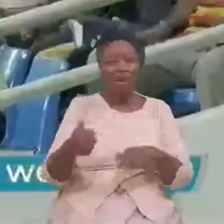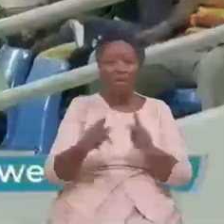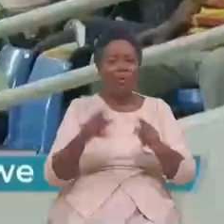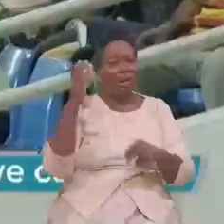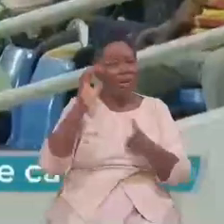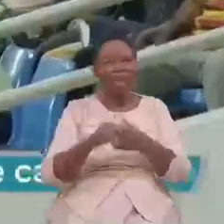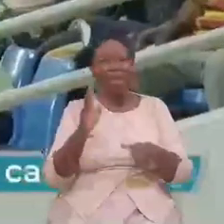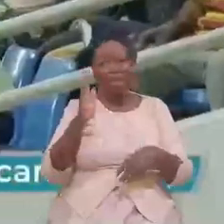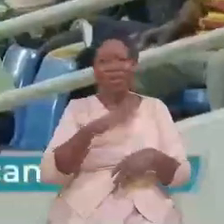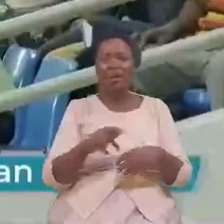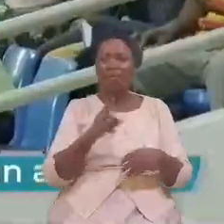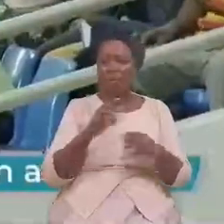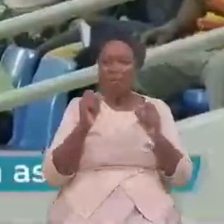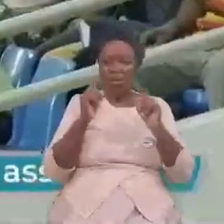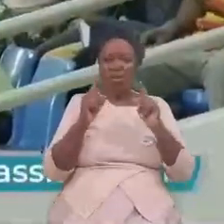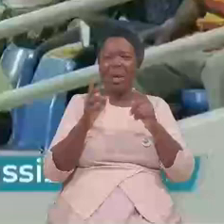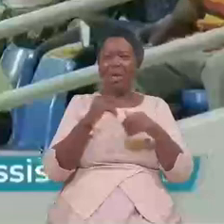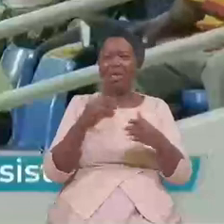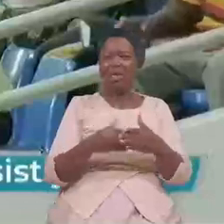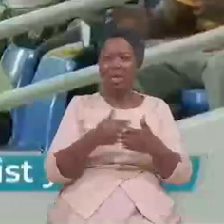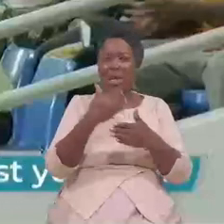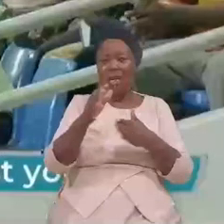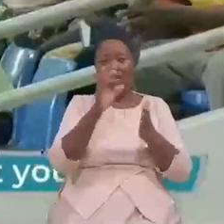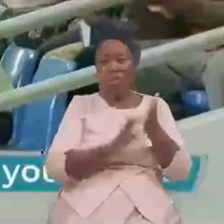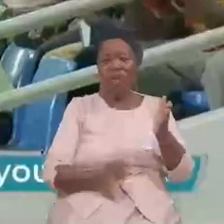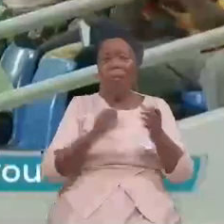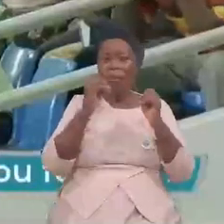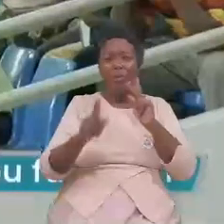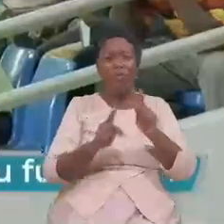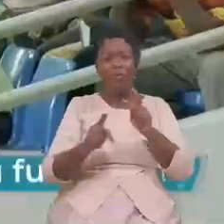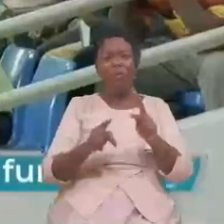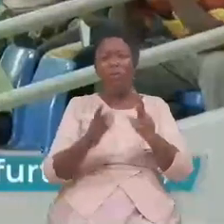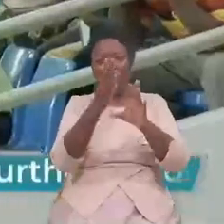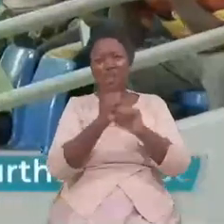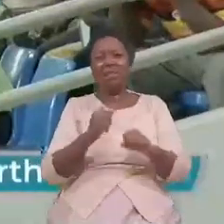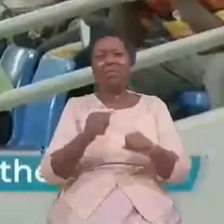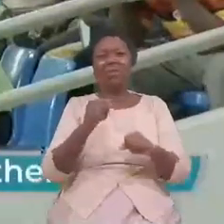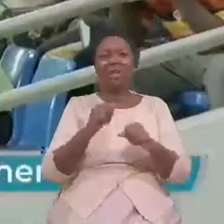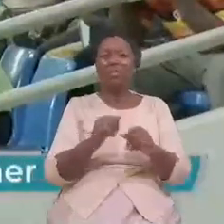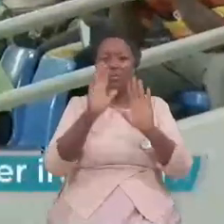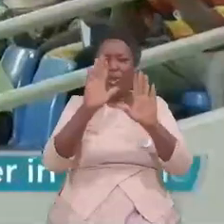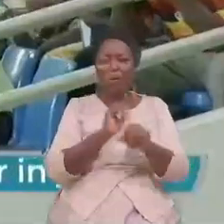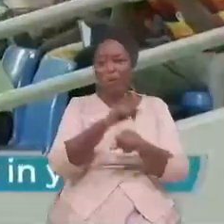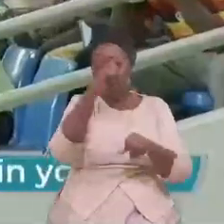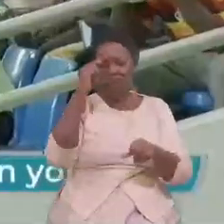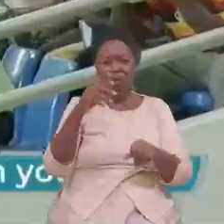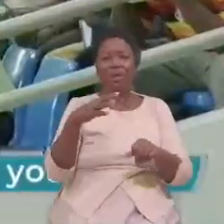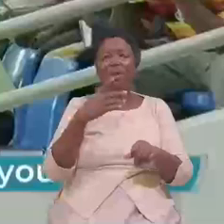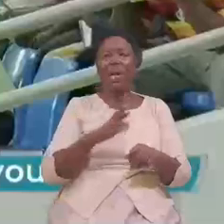Et le chapitre suivant, chapitre 6. Plusieurs aussi ont touché Et son témoignage a encouragé